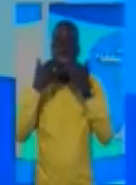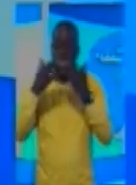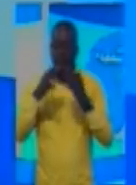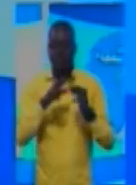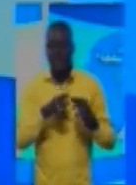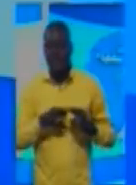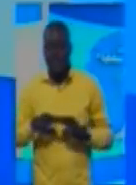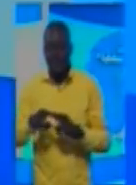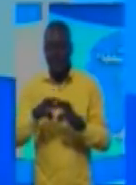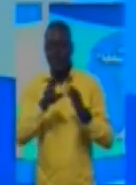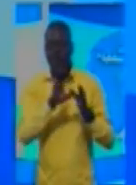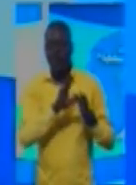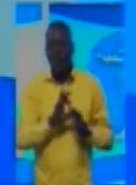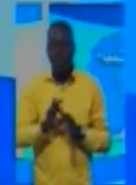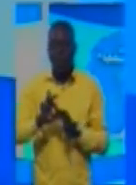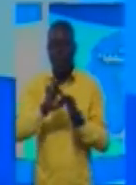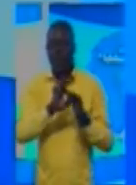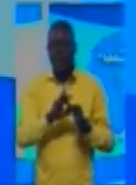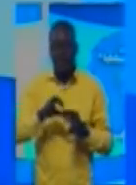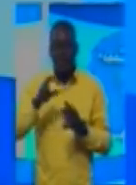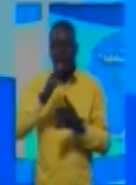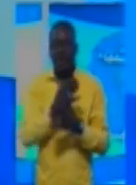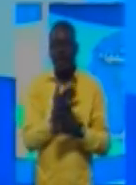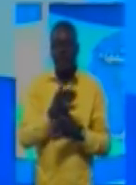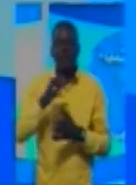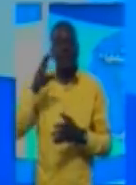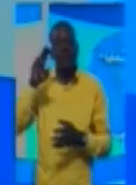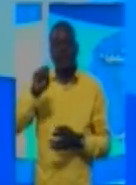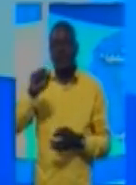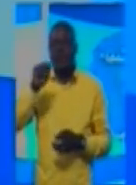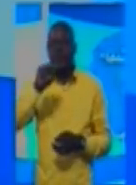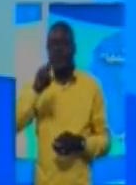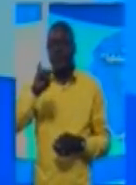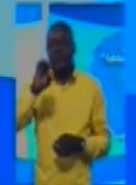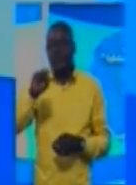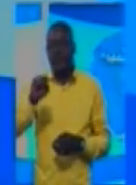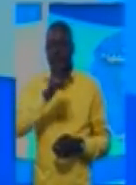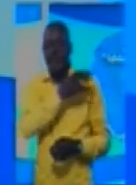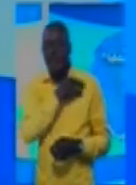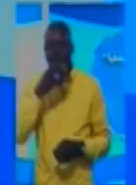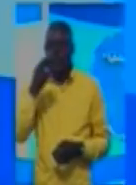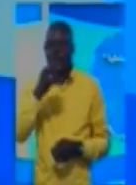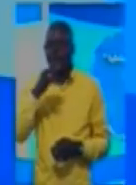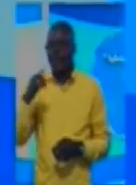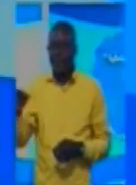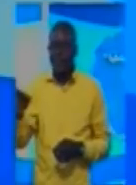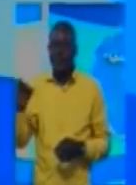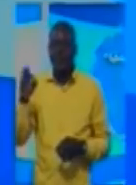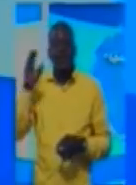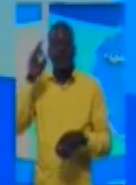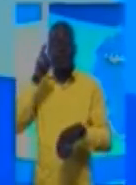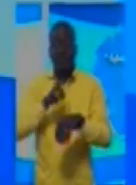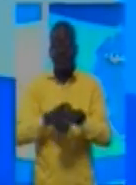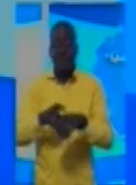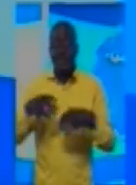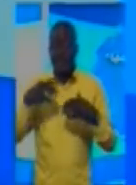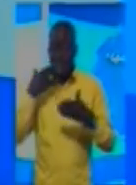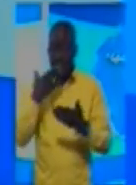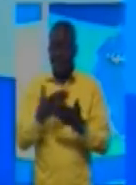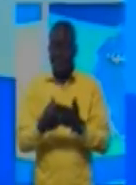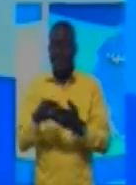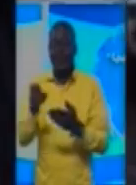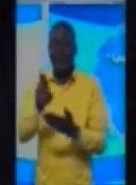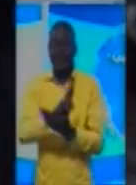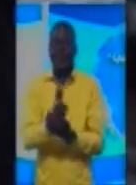de coopération bilatérale entre le Royaume d'Arabie Saoudite et le Burkina Faso. Les temps forts de la soirée d'anniversaire avec Maxime